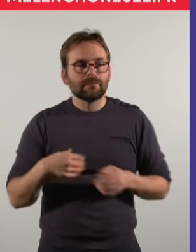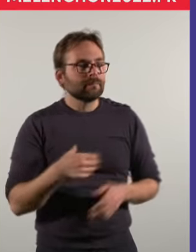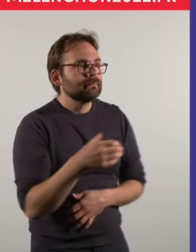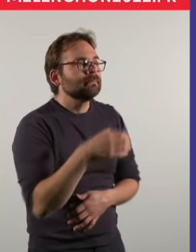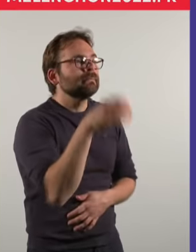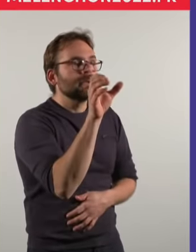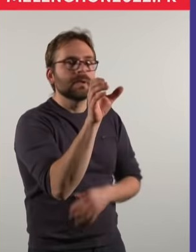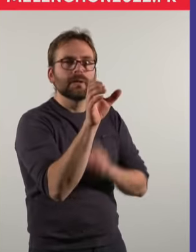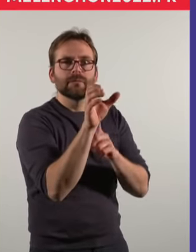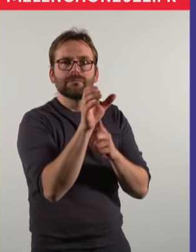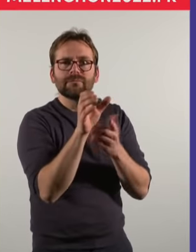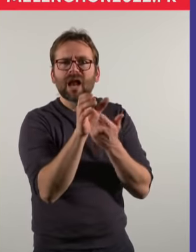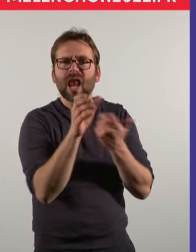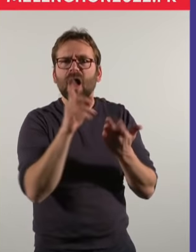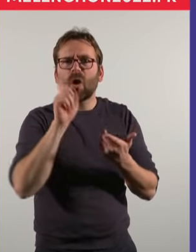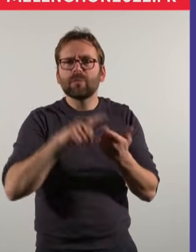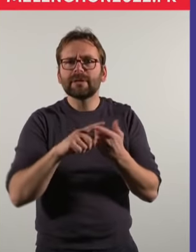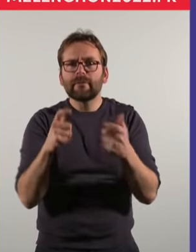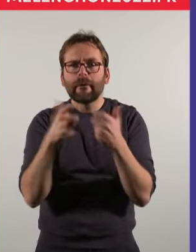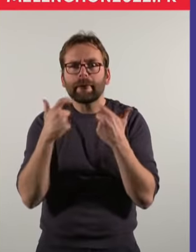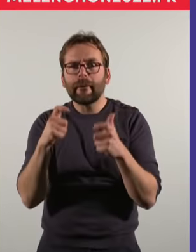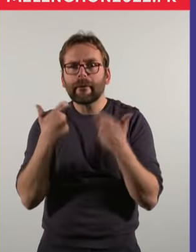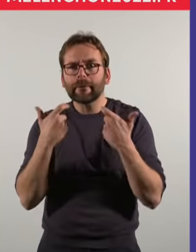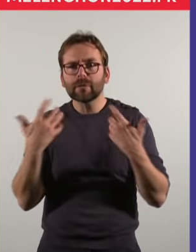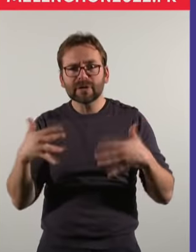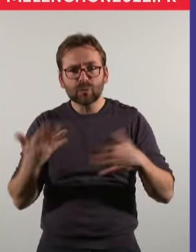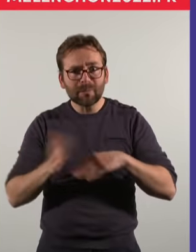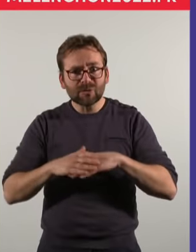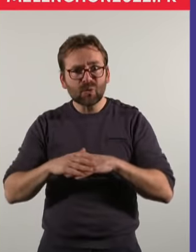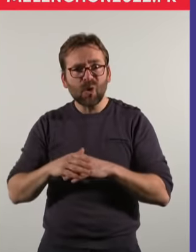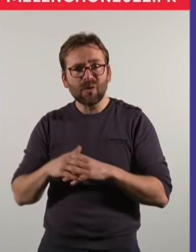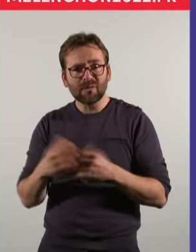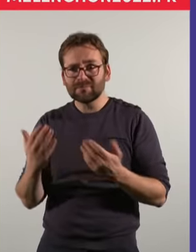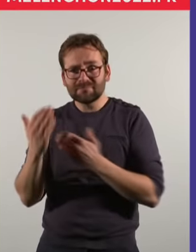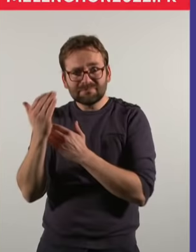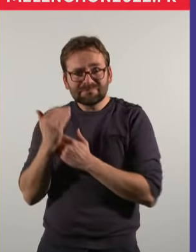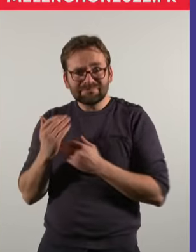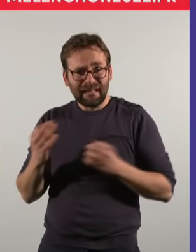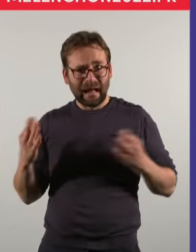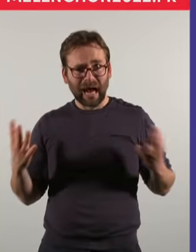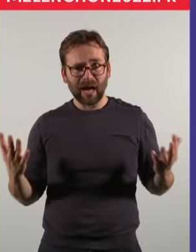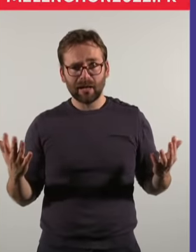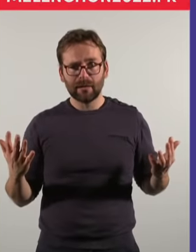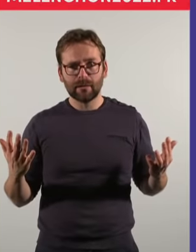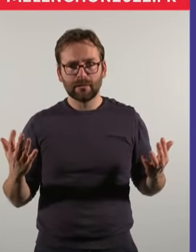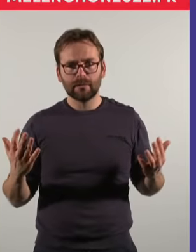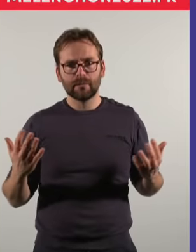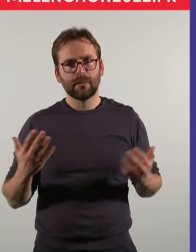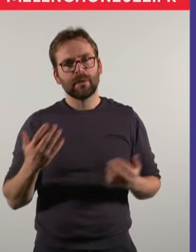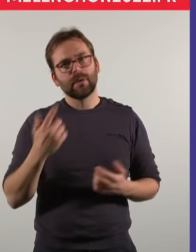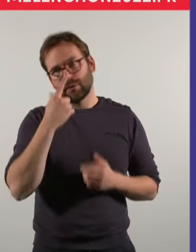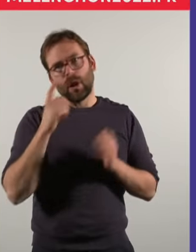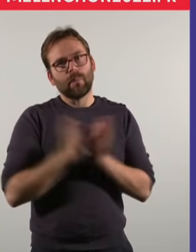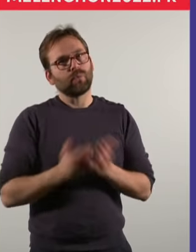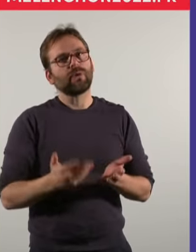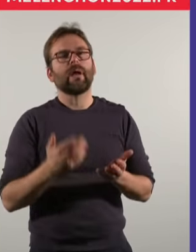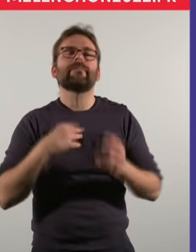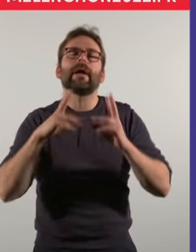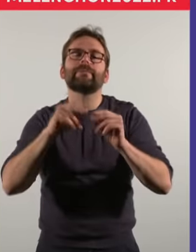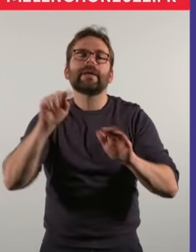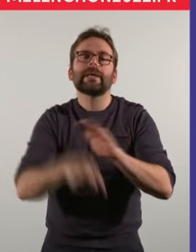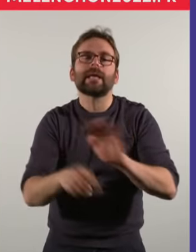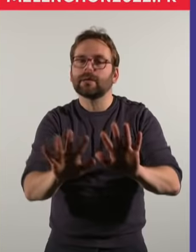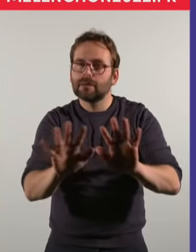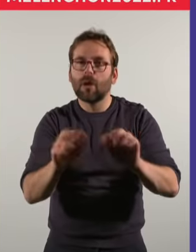qui ne sert strictement à rien d'autre qu'à vous contrôler, qui ne protège personne de rien du tout, qui est devenu entre-temps, sans doute aujourd'hui, j'aurai pas le temps de rentrer